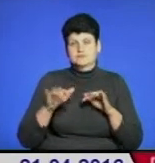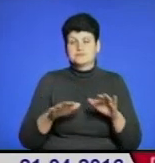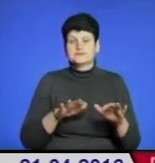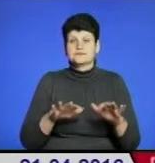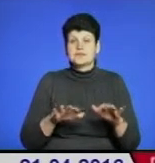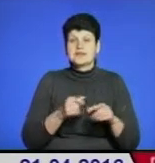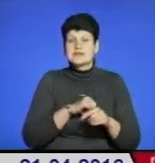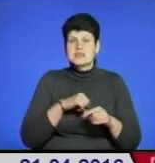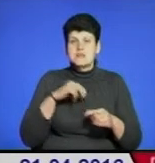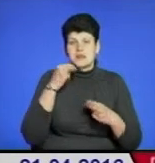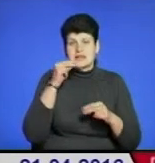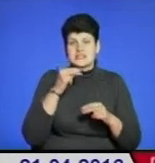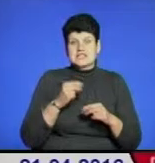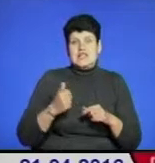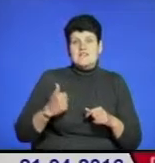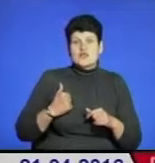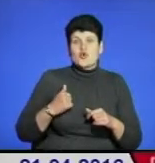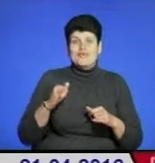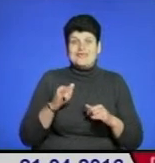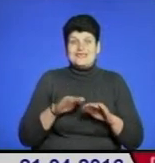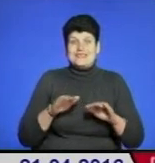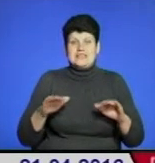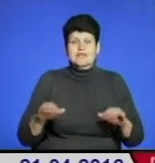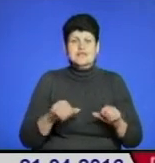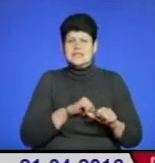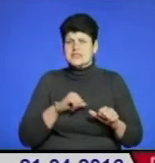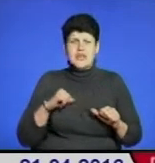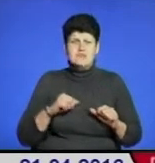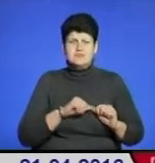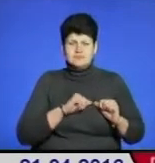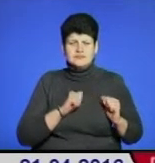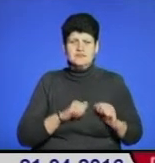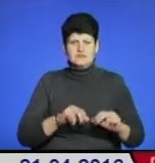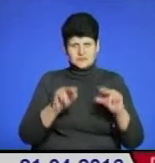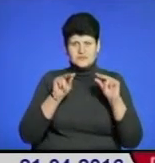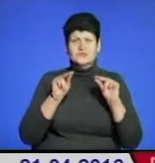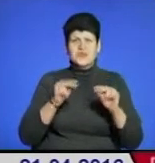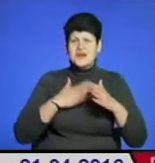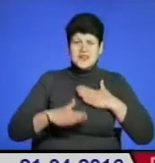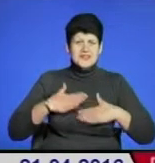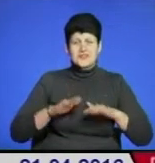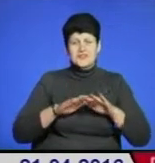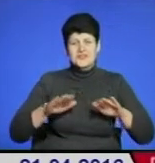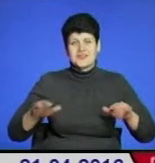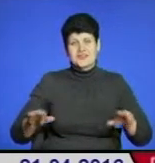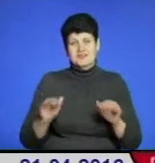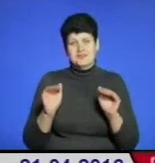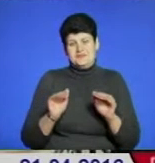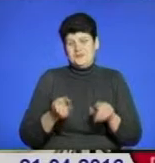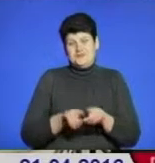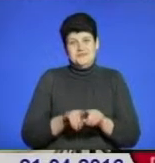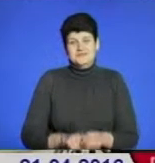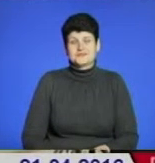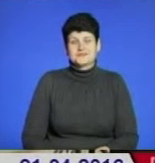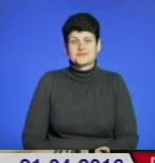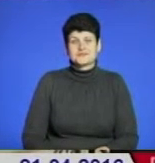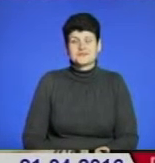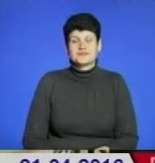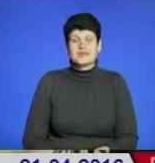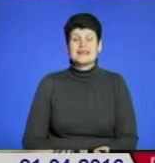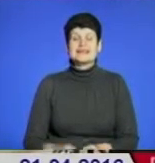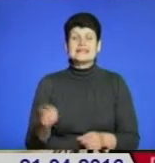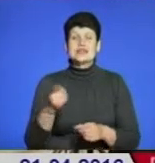це для військових і для дітей, тому що вони самі щирі. Що ті радіють, як малі діти, що ті. До речі,